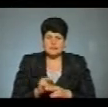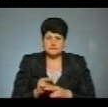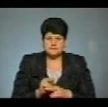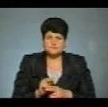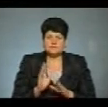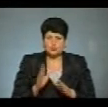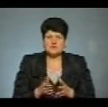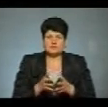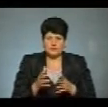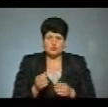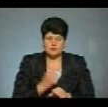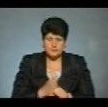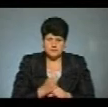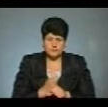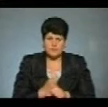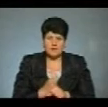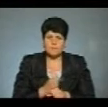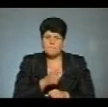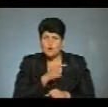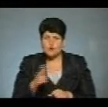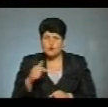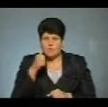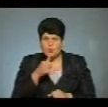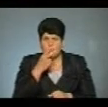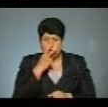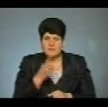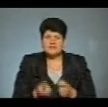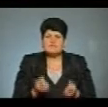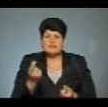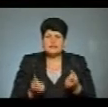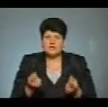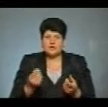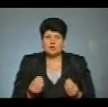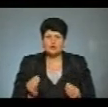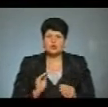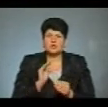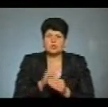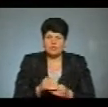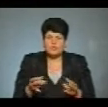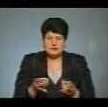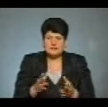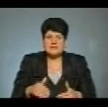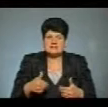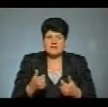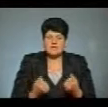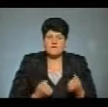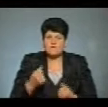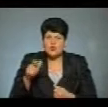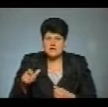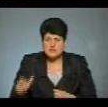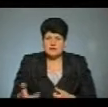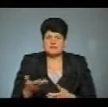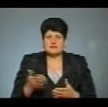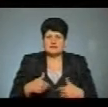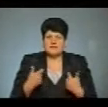сформований. Але протягом року ми бачимо, де виникають додаткові потреби, так, де є звернення водіїв, де є звернення мешканців, де